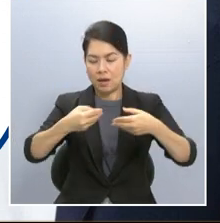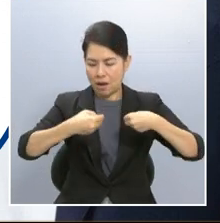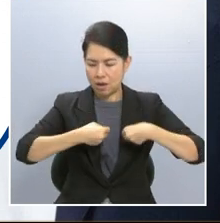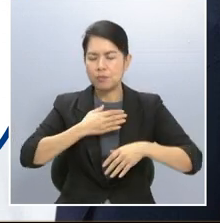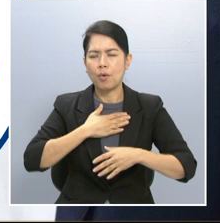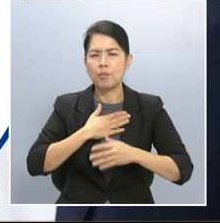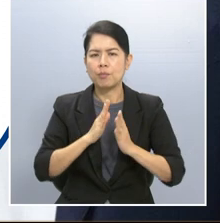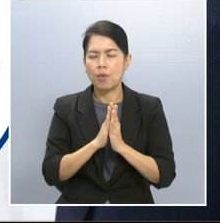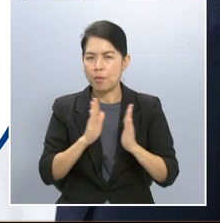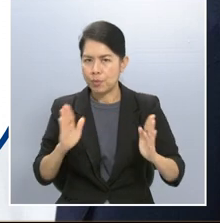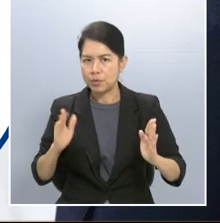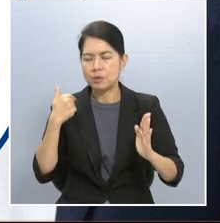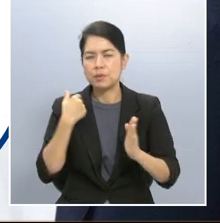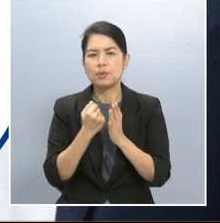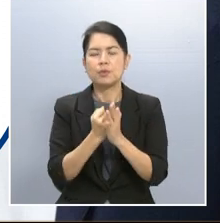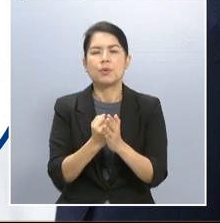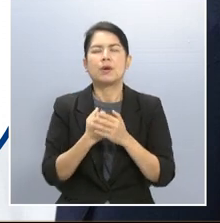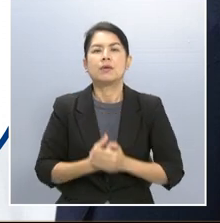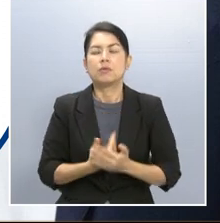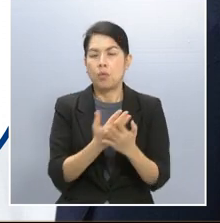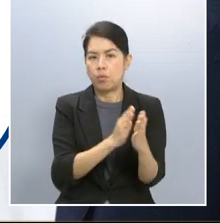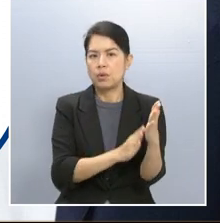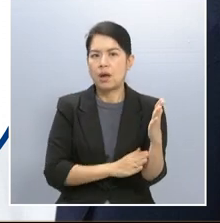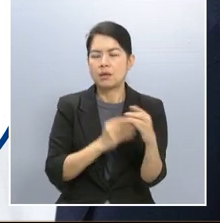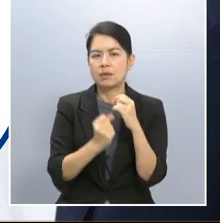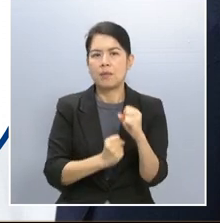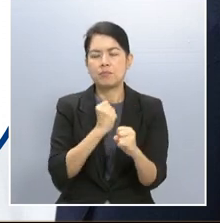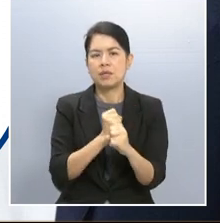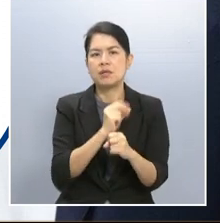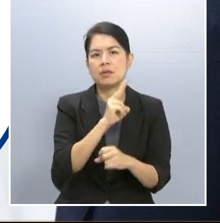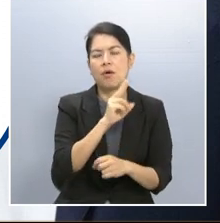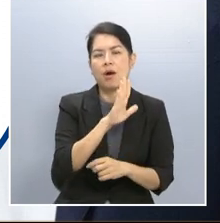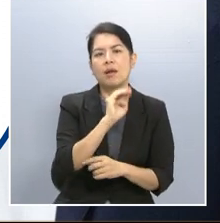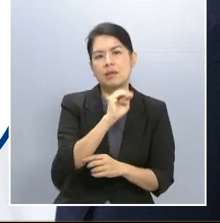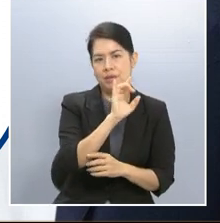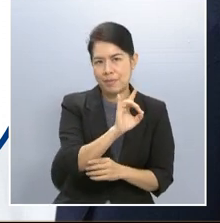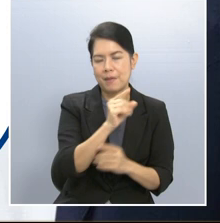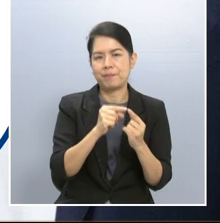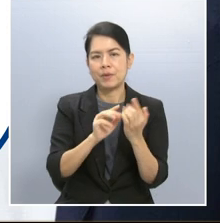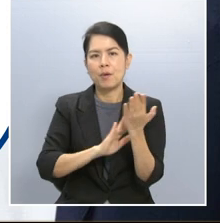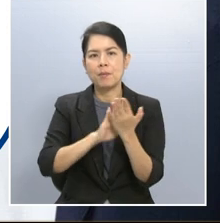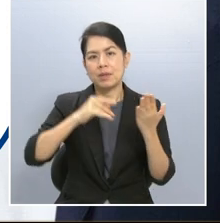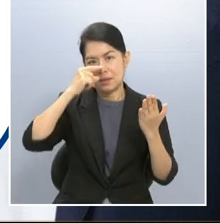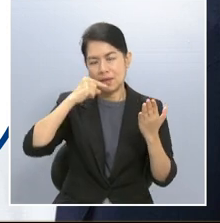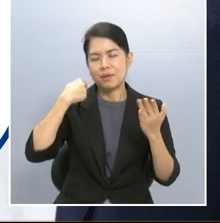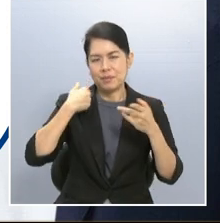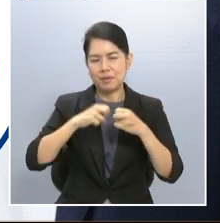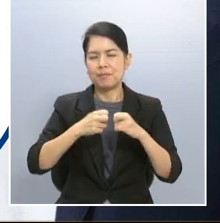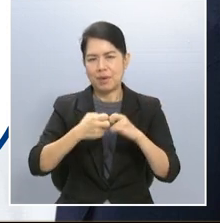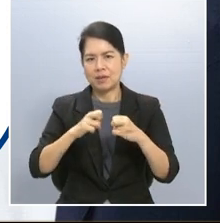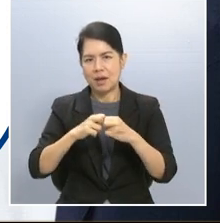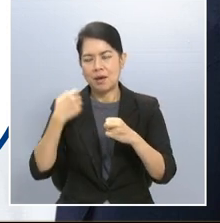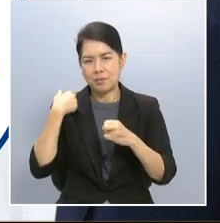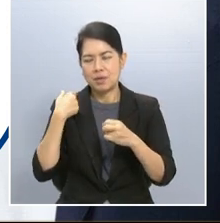ที่ช่วยผมทำภารกิจนี้มานับตั้งแต่ปี 48บ้านเมืองเรายังมีปัญหาอีกมากมายรอการแก้ไขผม